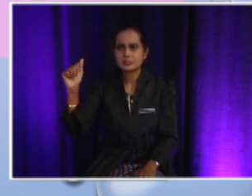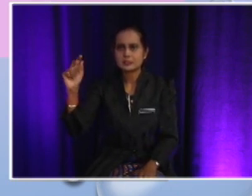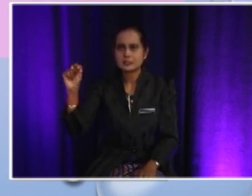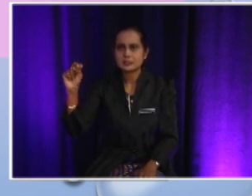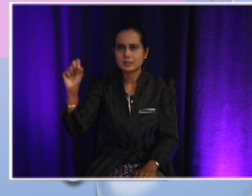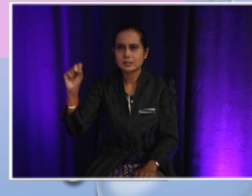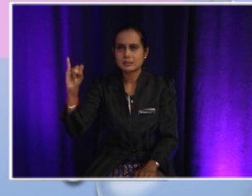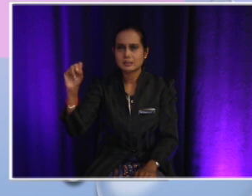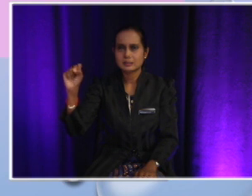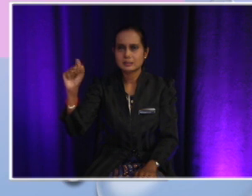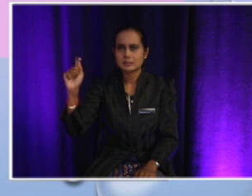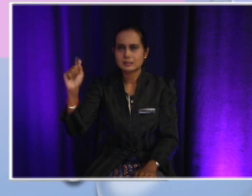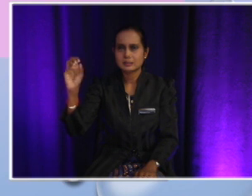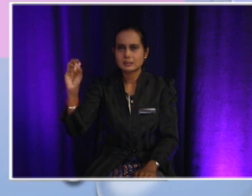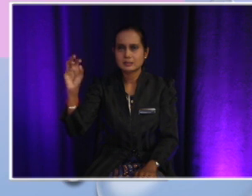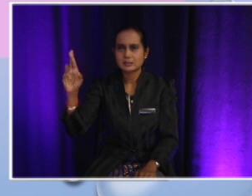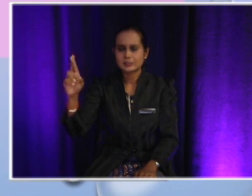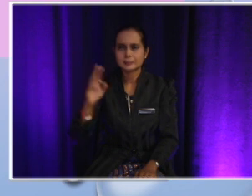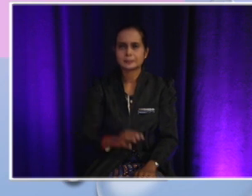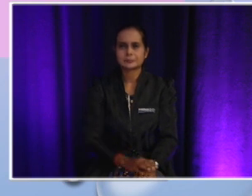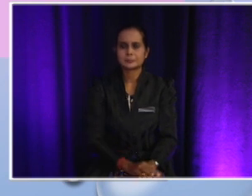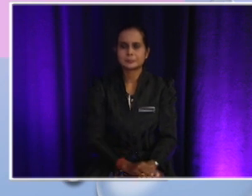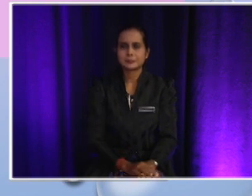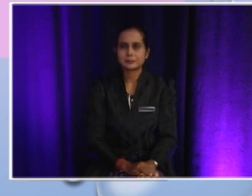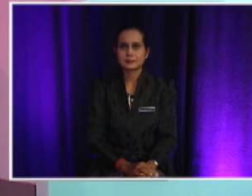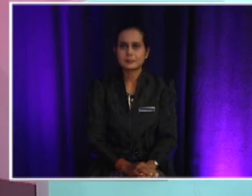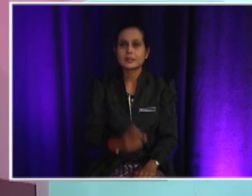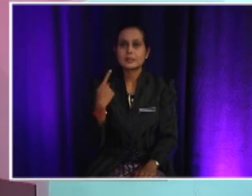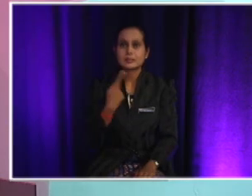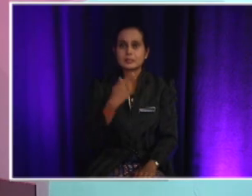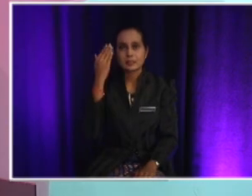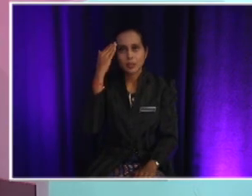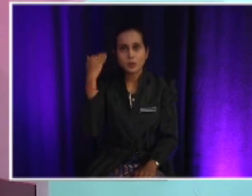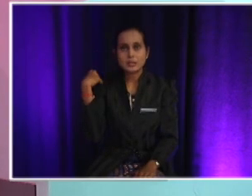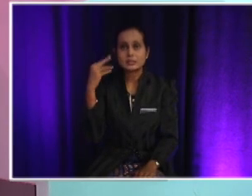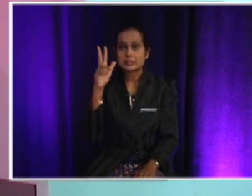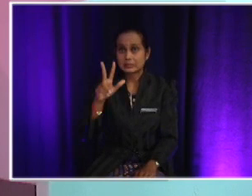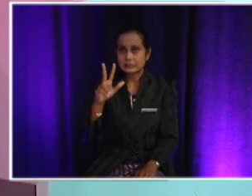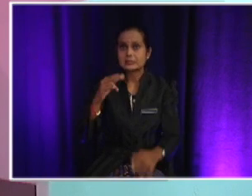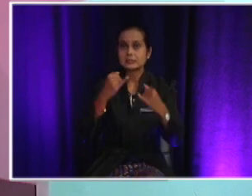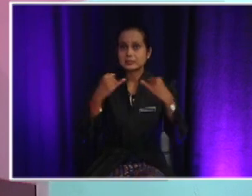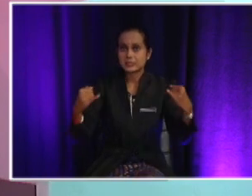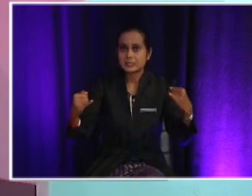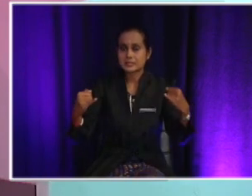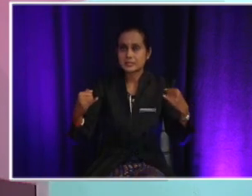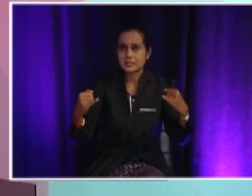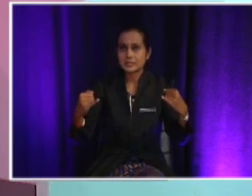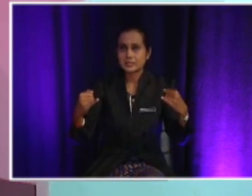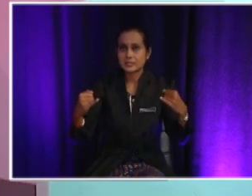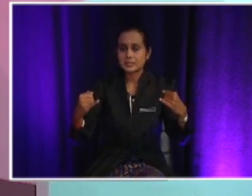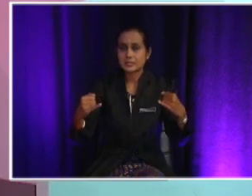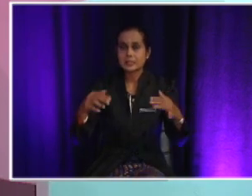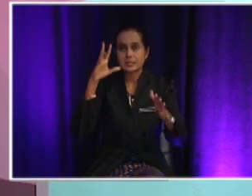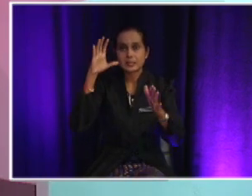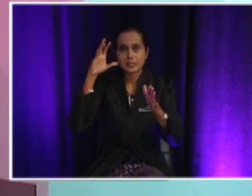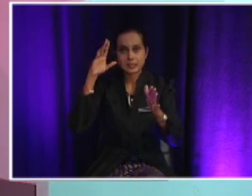sini? Untuk lita transistor kita tahu kita ada tiga jenis tata rajah,